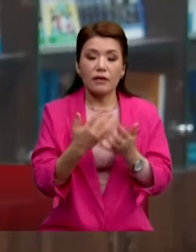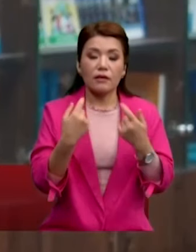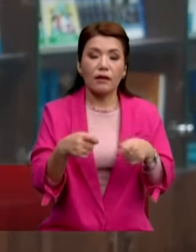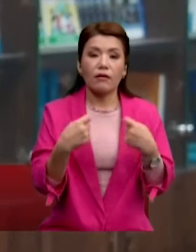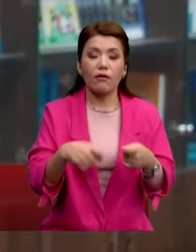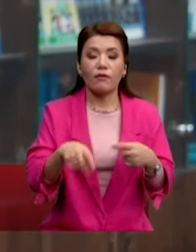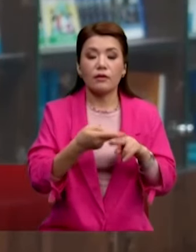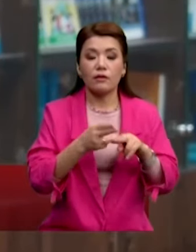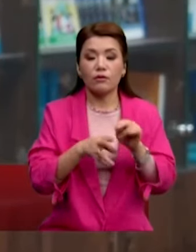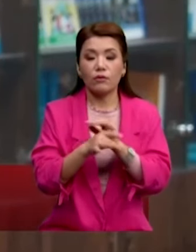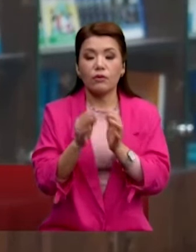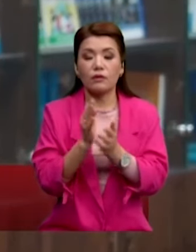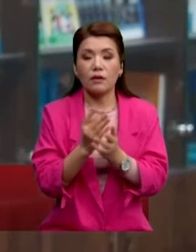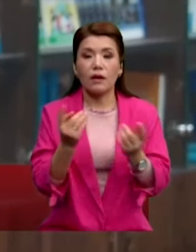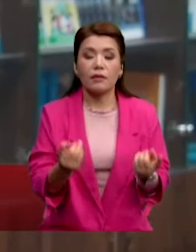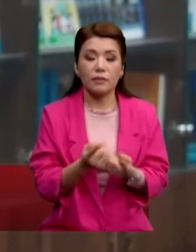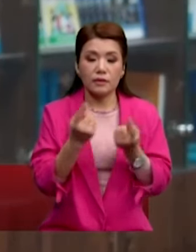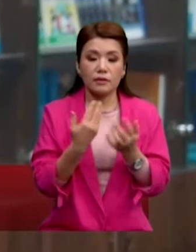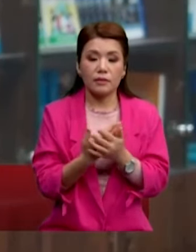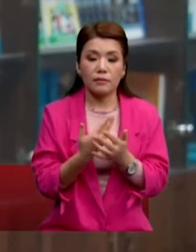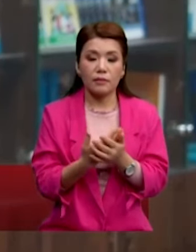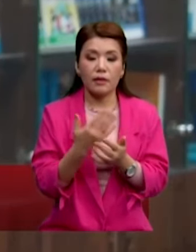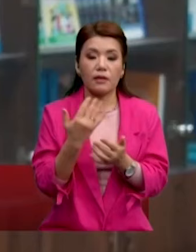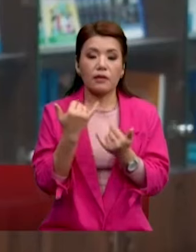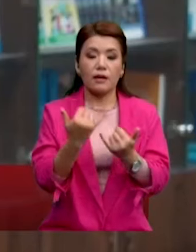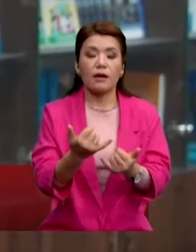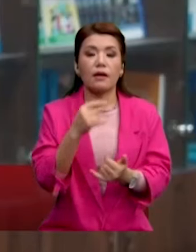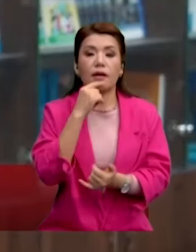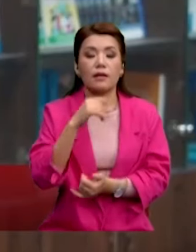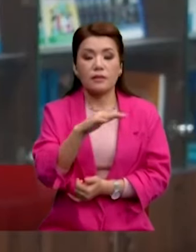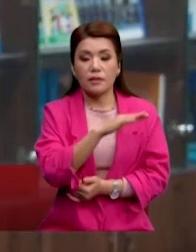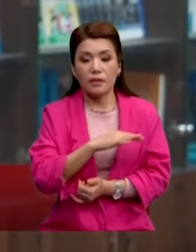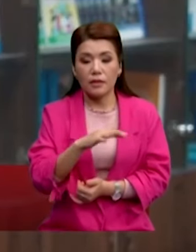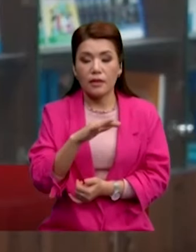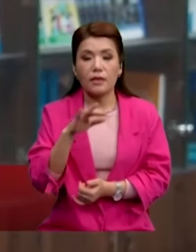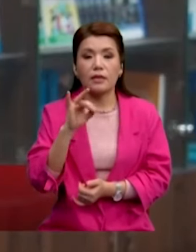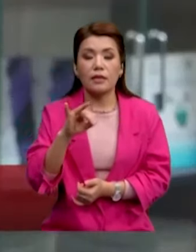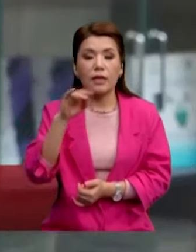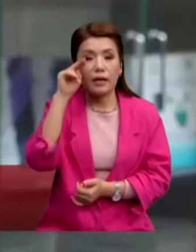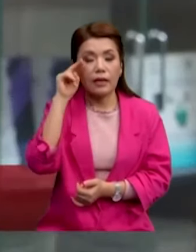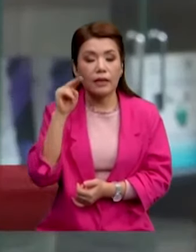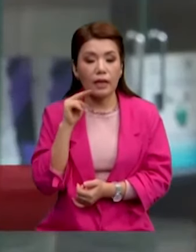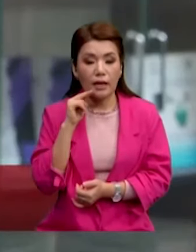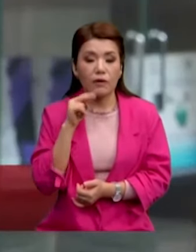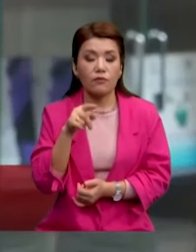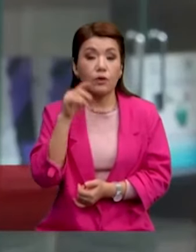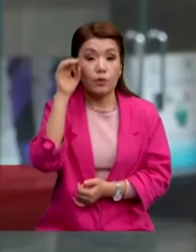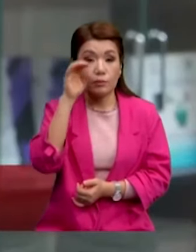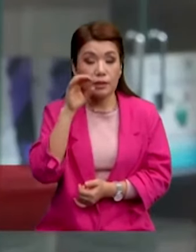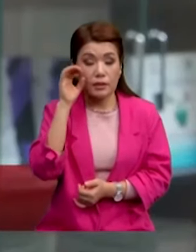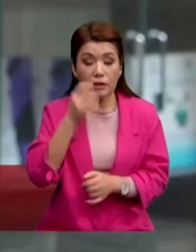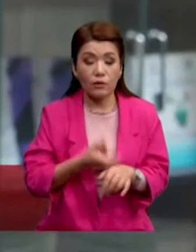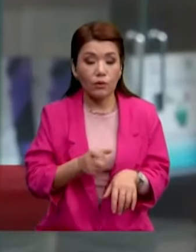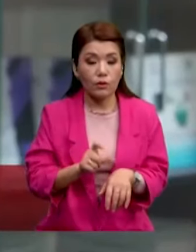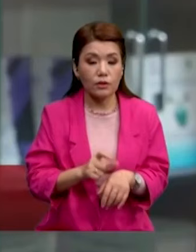оборота Узбекистана традиционно приходится на Россию и на Китай. То есть Узбекистан